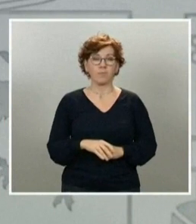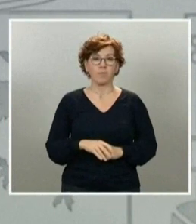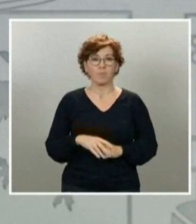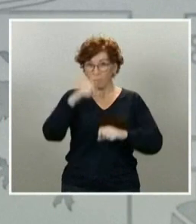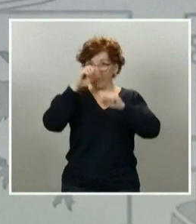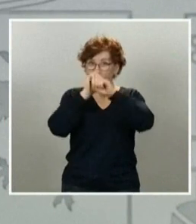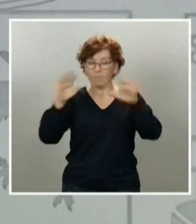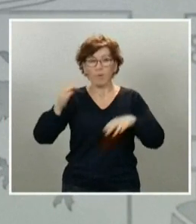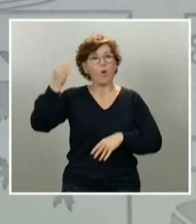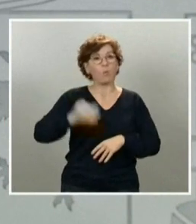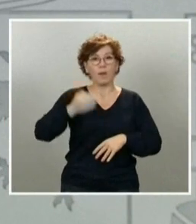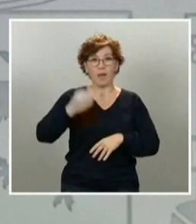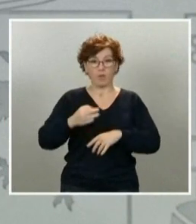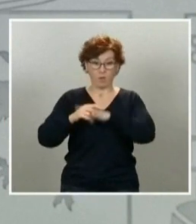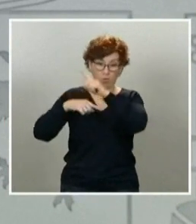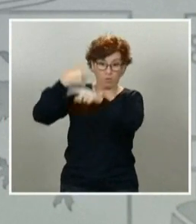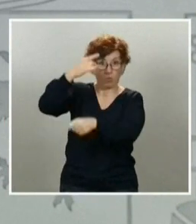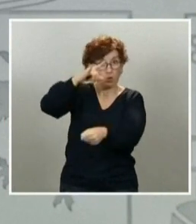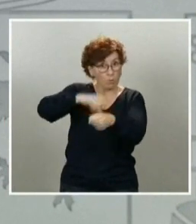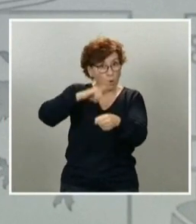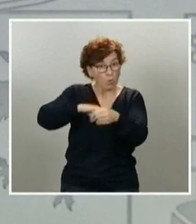öffentlichen Verkehrsmitteln eine Maske zu tragen.